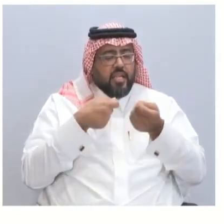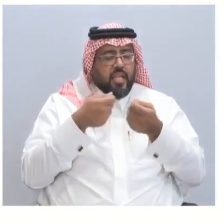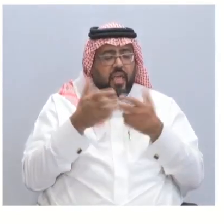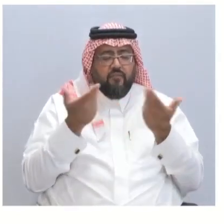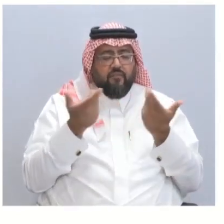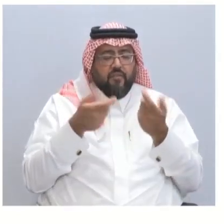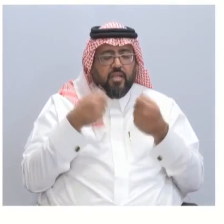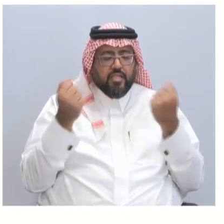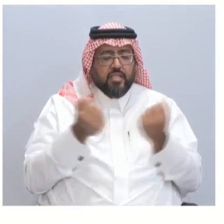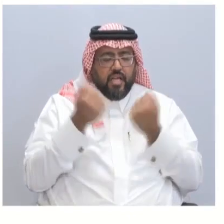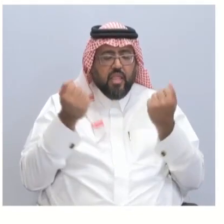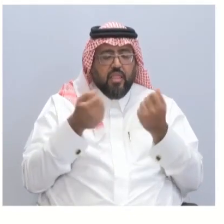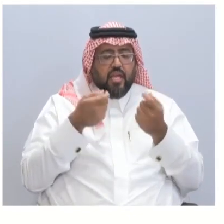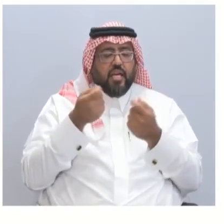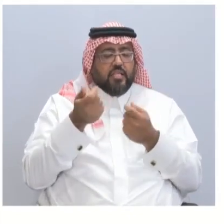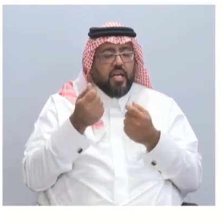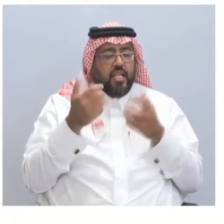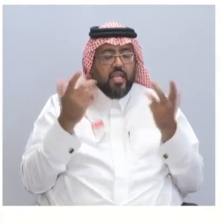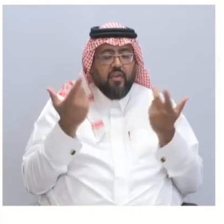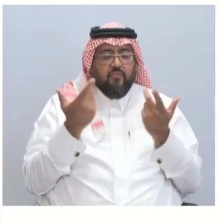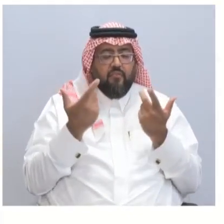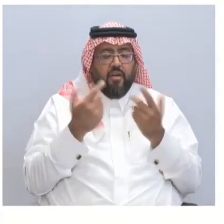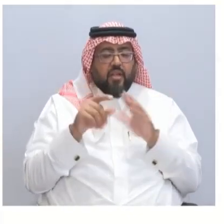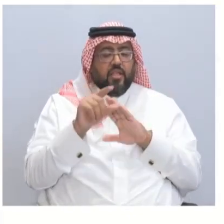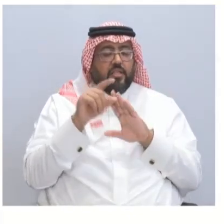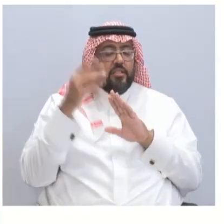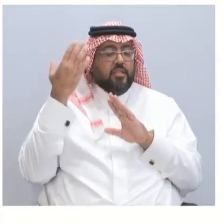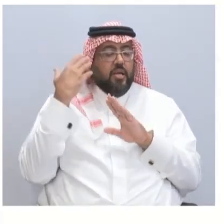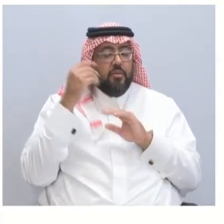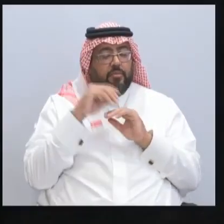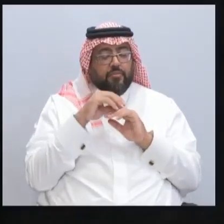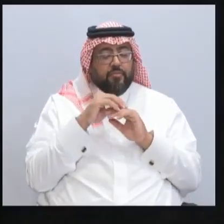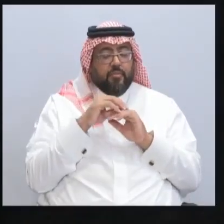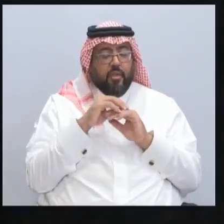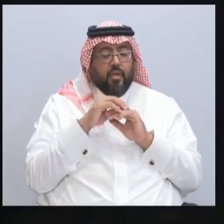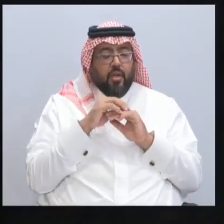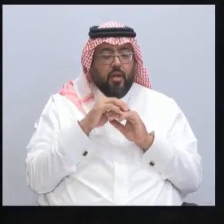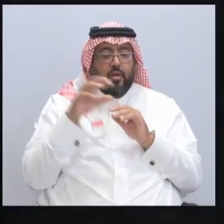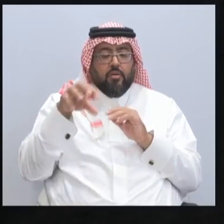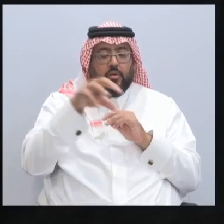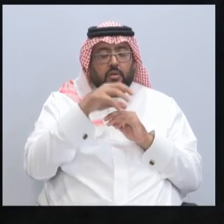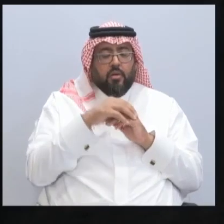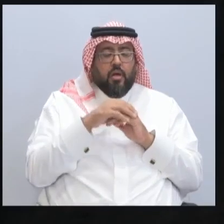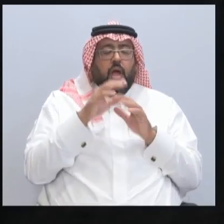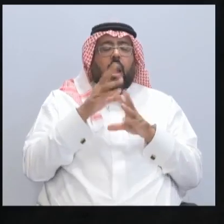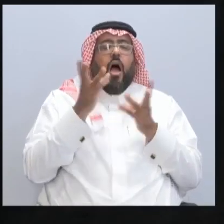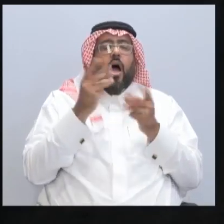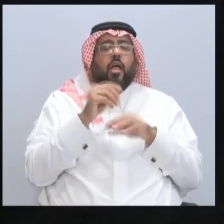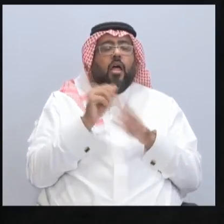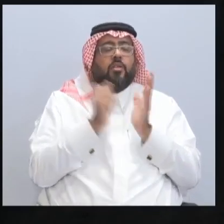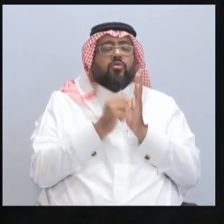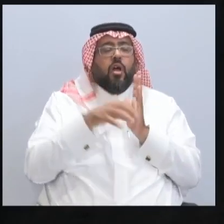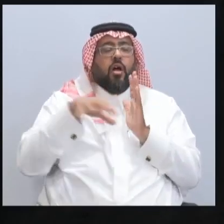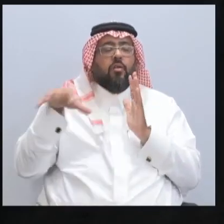وقبل ان نبدا سوف نراجع الدرس السابق الدرس السابق كان يتحدث عن سكان دول مجلس التعاون